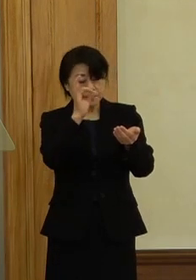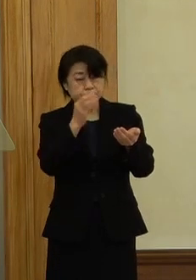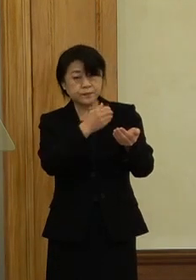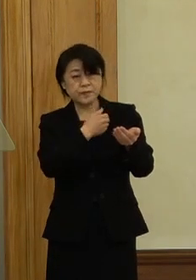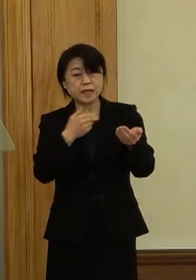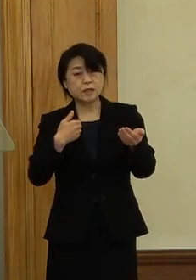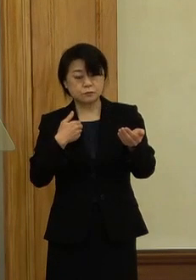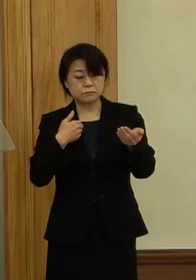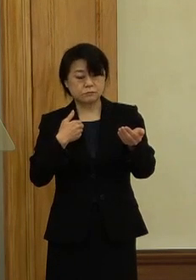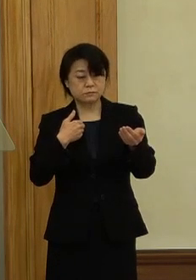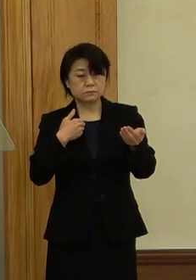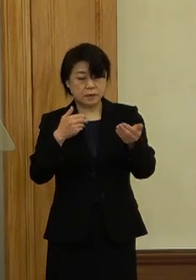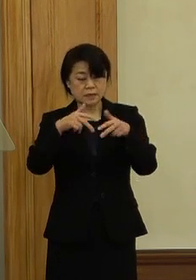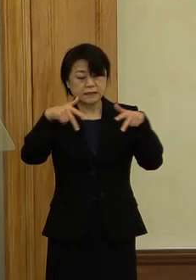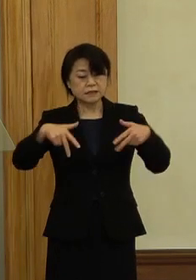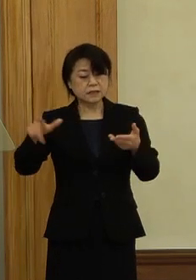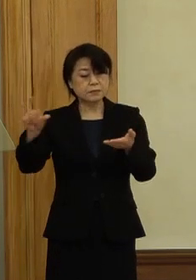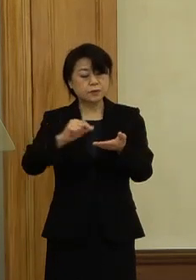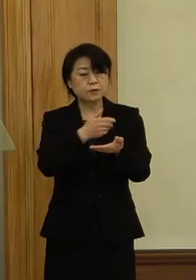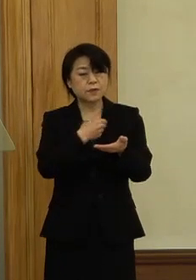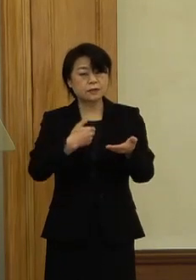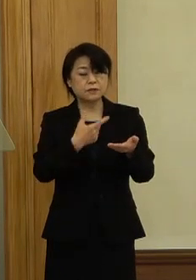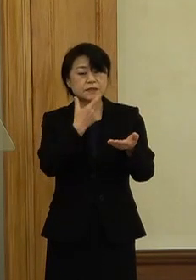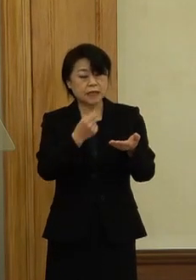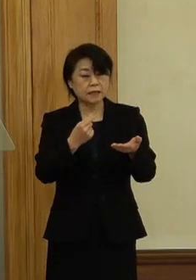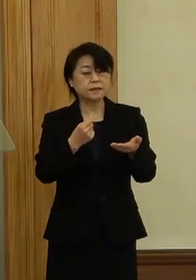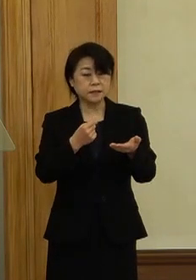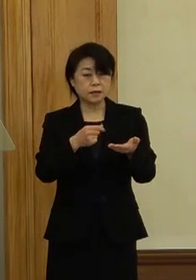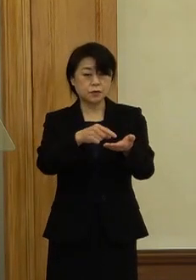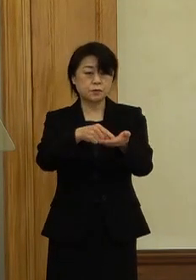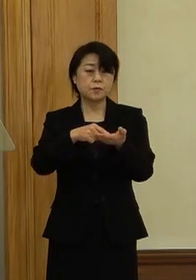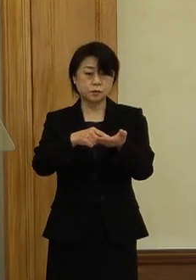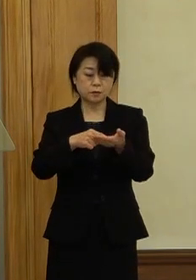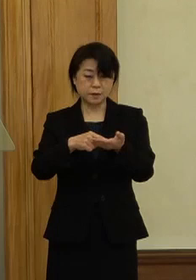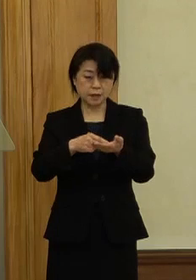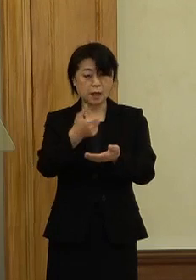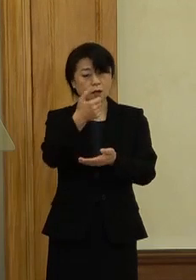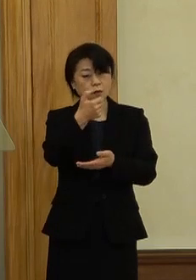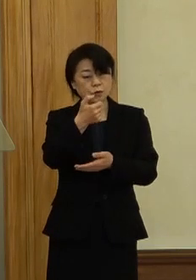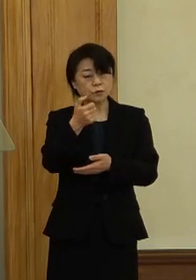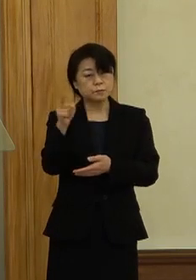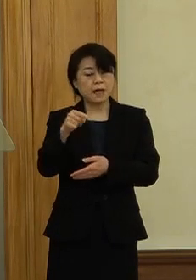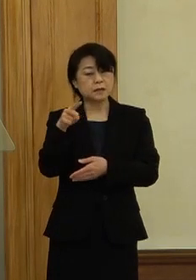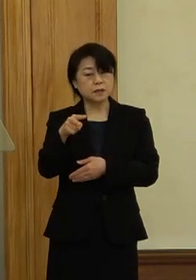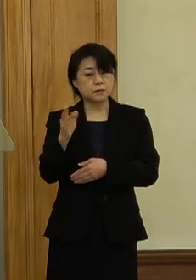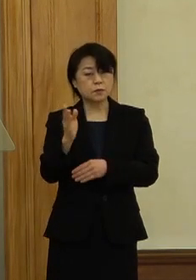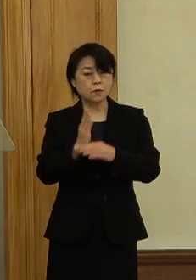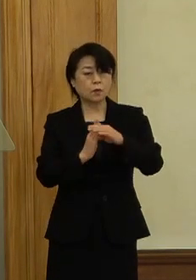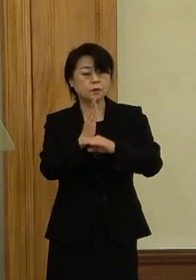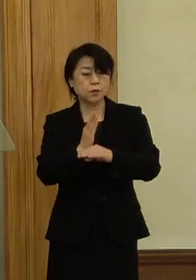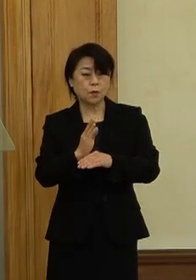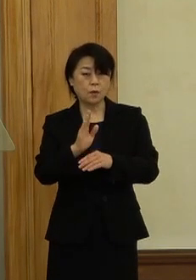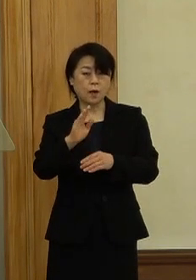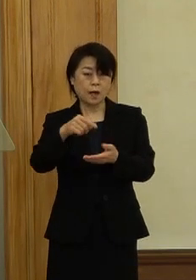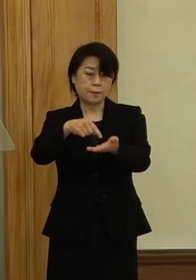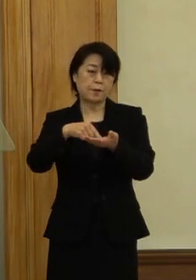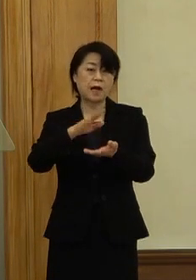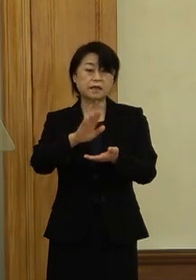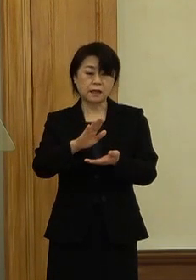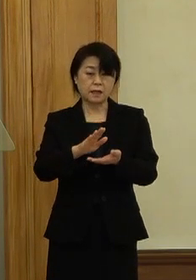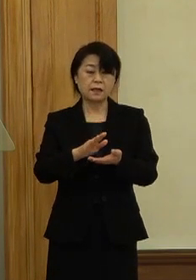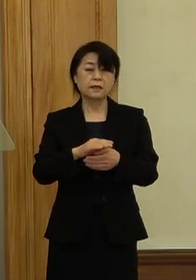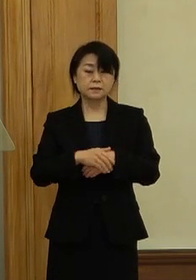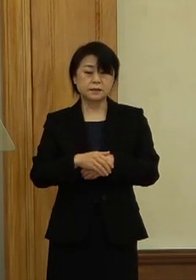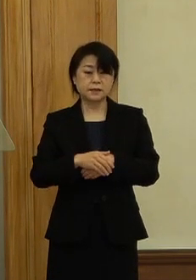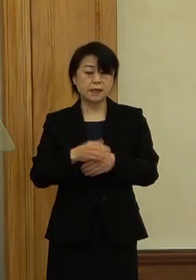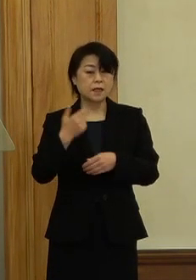ることという回答が半数以上、51.9% ありました。また現状アドアを半年に1